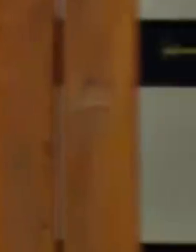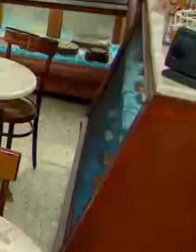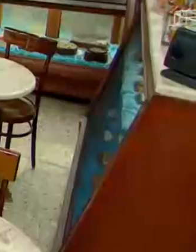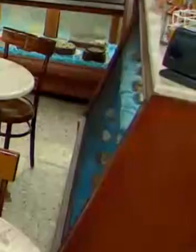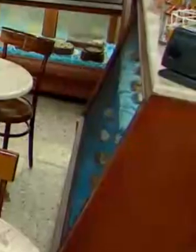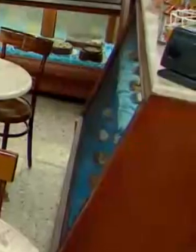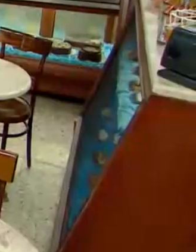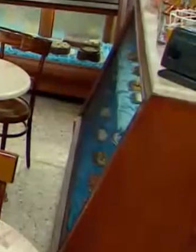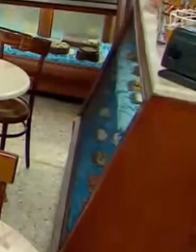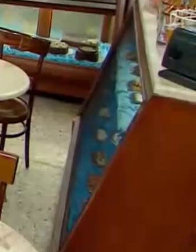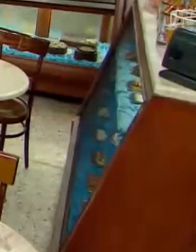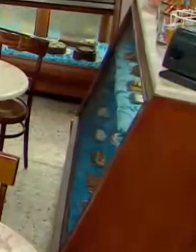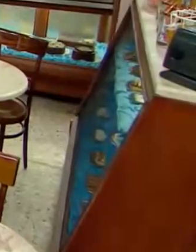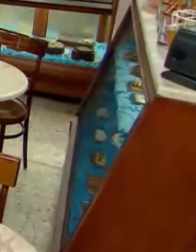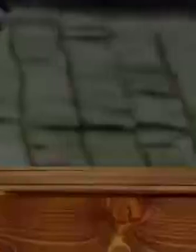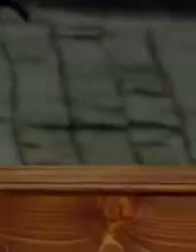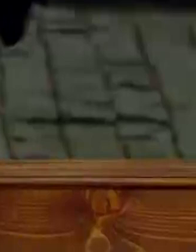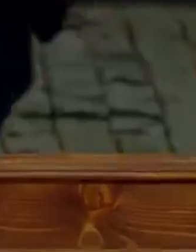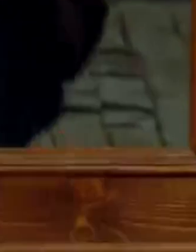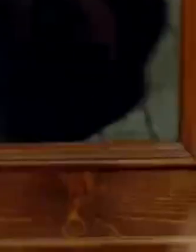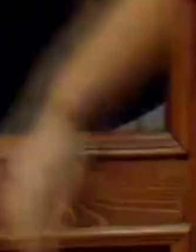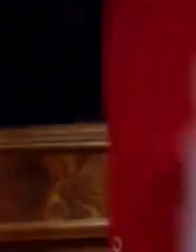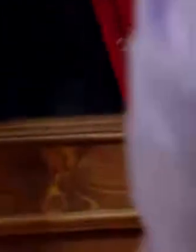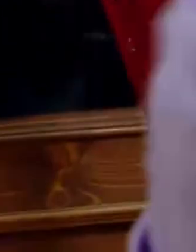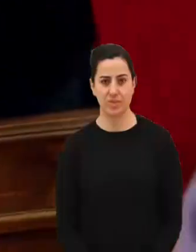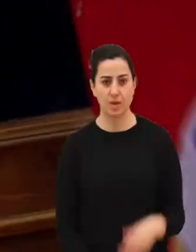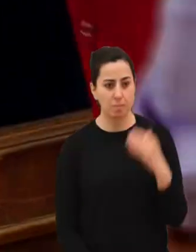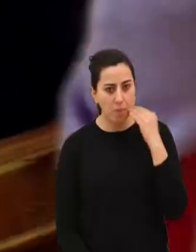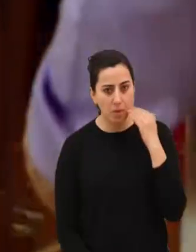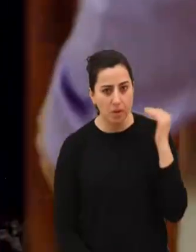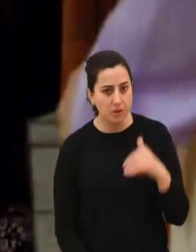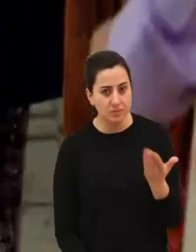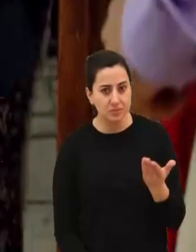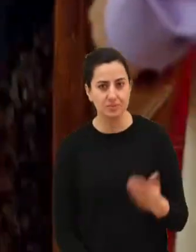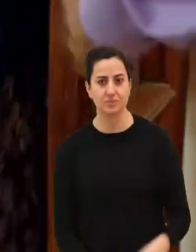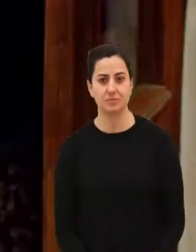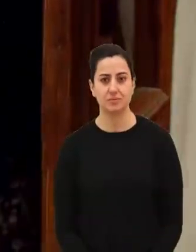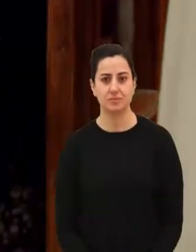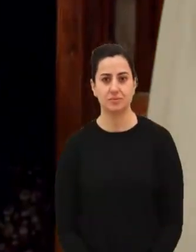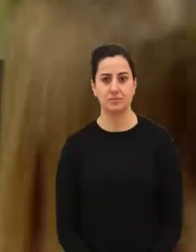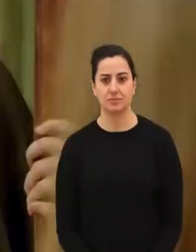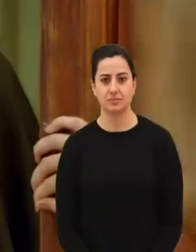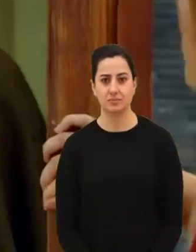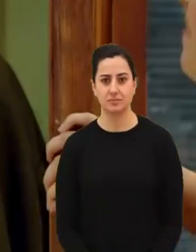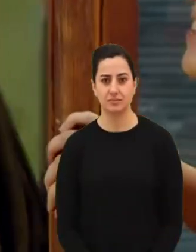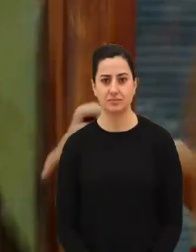Fato ana bastonundan güç alarak pastaneye geldi. Ya babaannem geldi. Gel babaanneciğim. Elinde bir